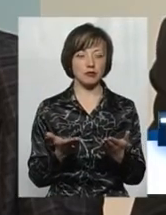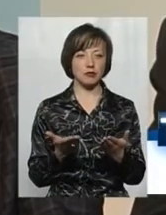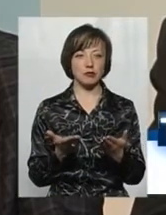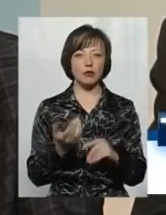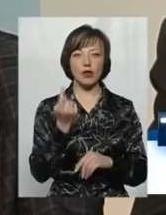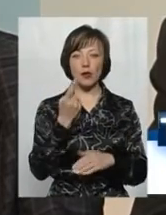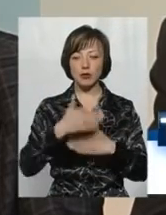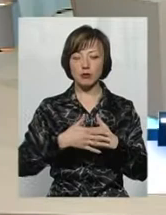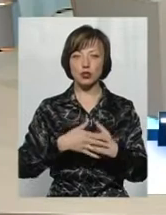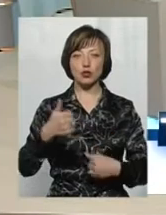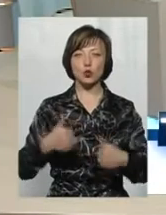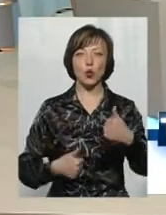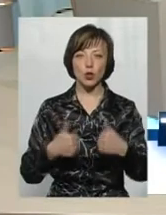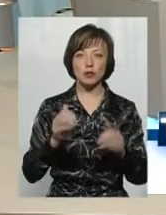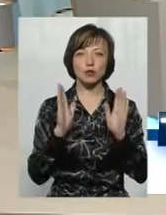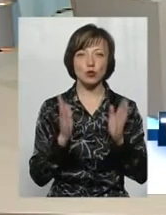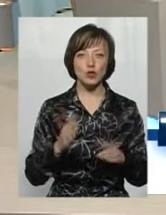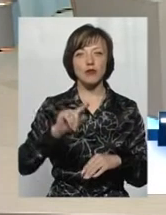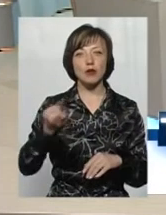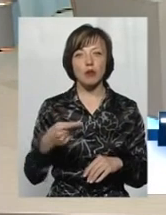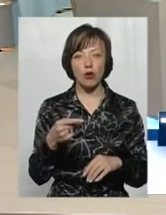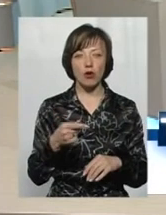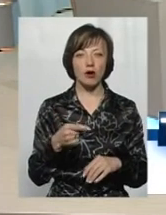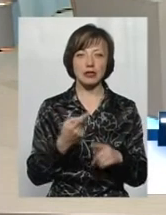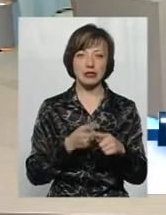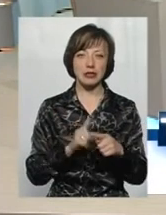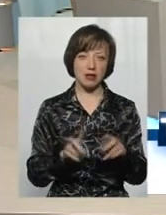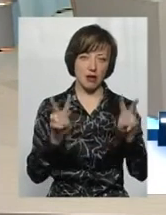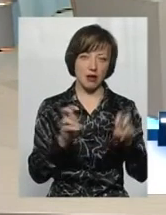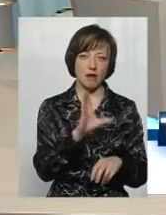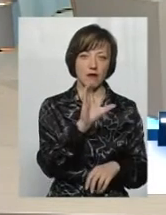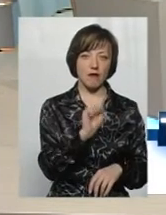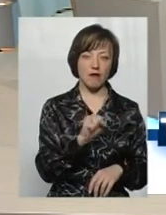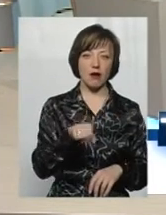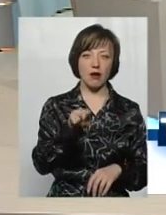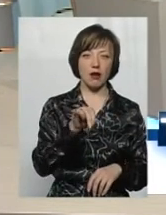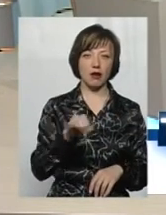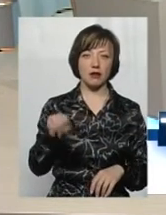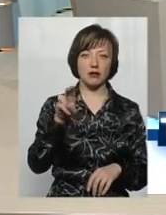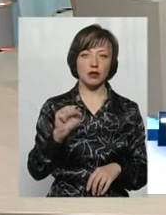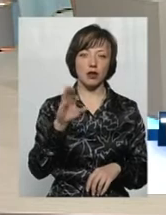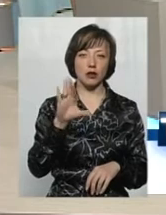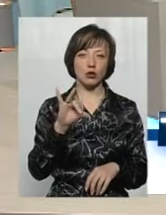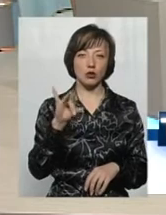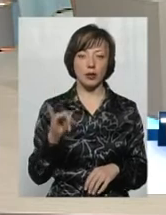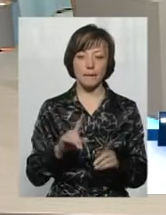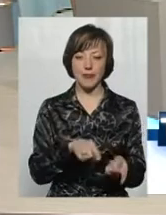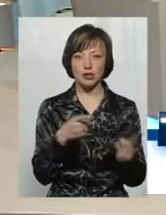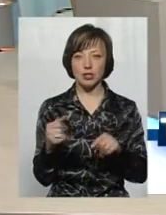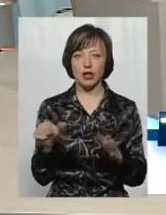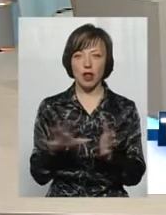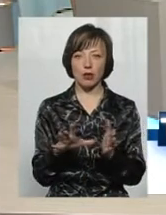одному з ближчих конкурсів вже буде вимога валідатори, щоб ми повністю перейшли на електронний квиток, але будемо це робити